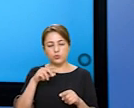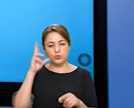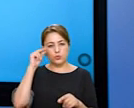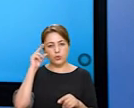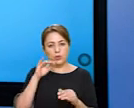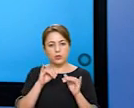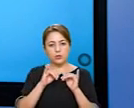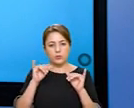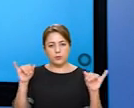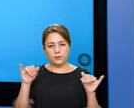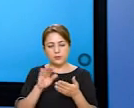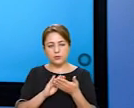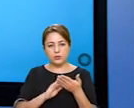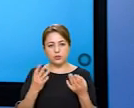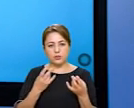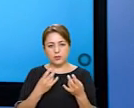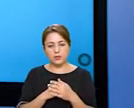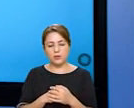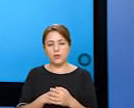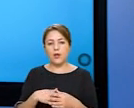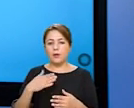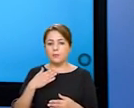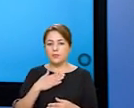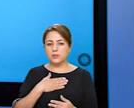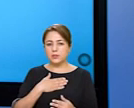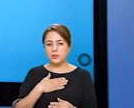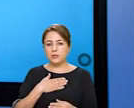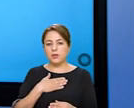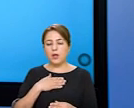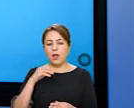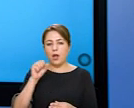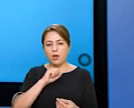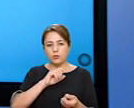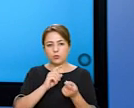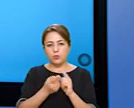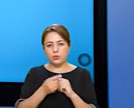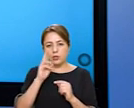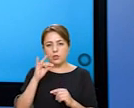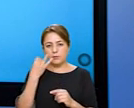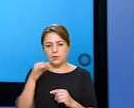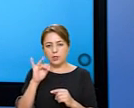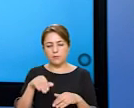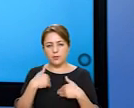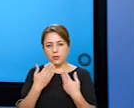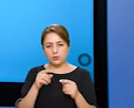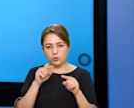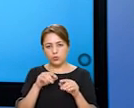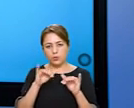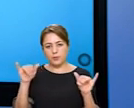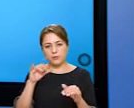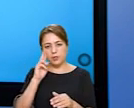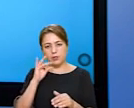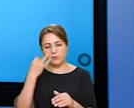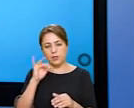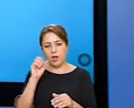санлар көпейтмасыны язын. Яни бізді А-ны орныге қиымат берілген. Шу көпейтманың